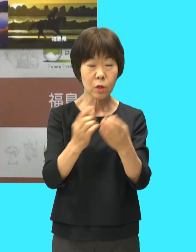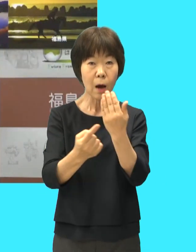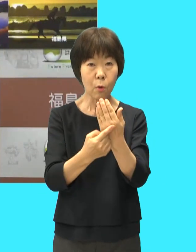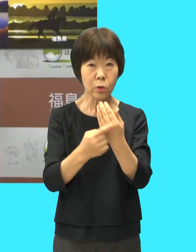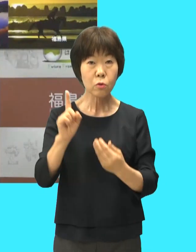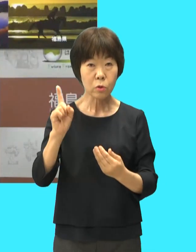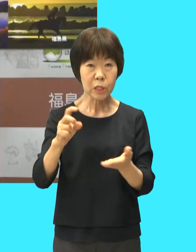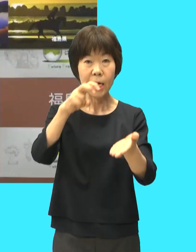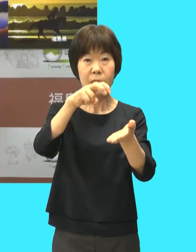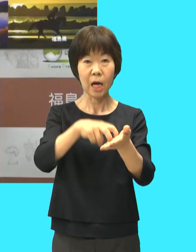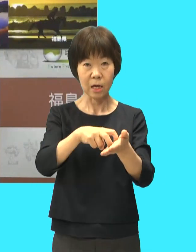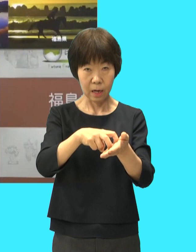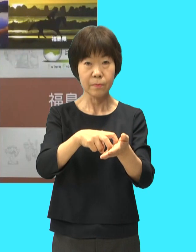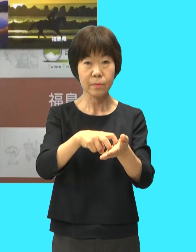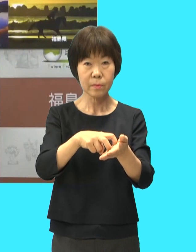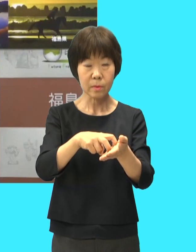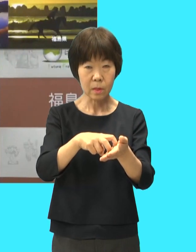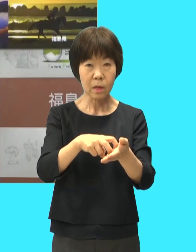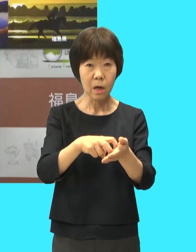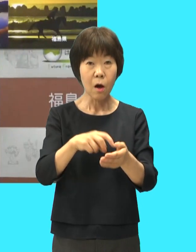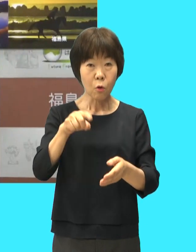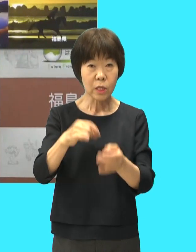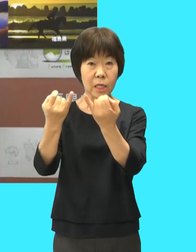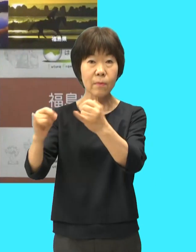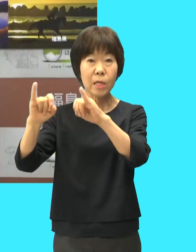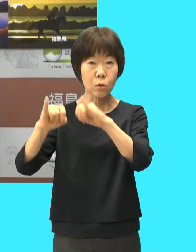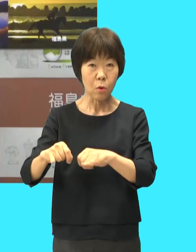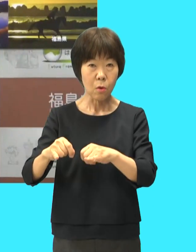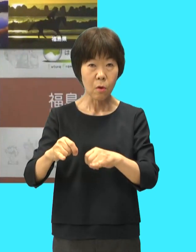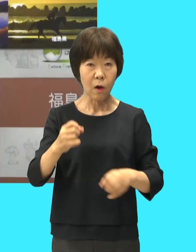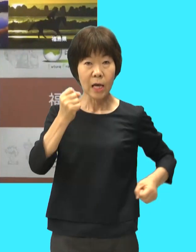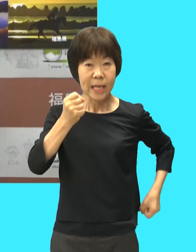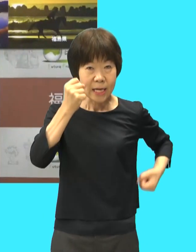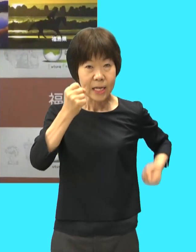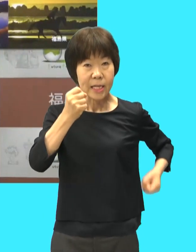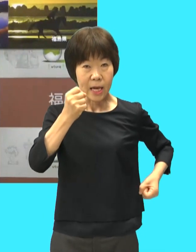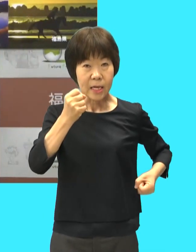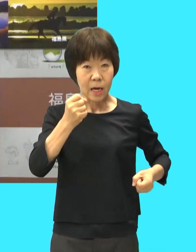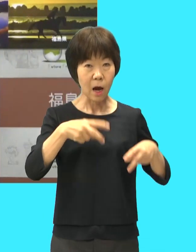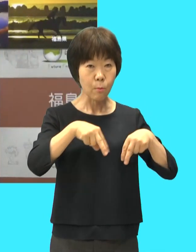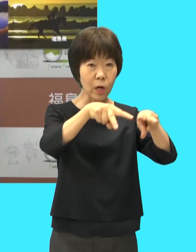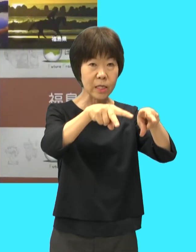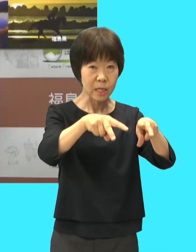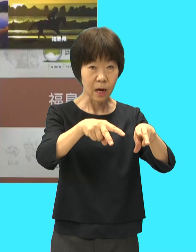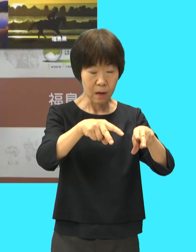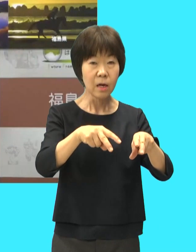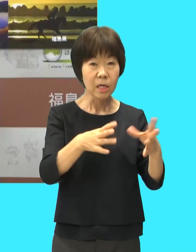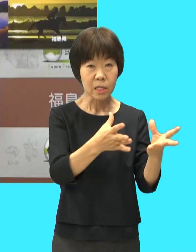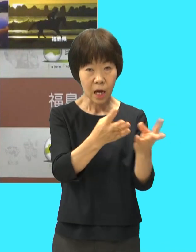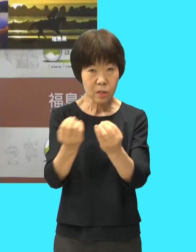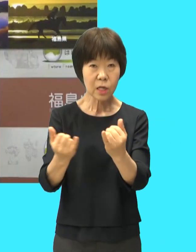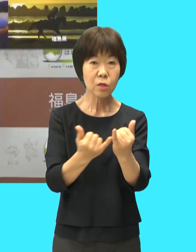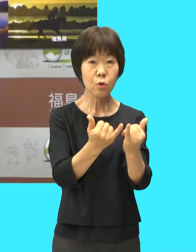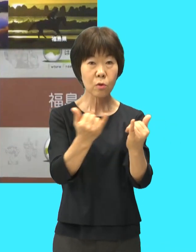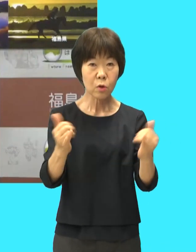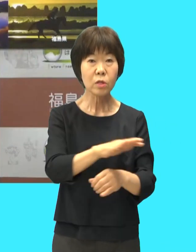つが参加でありますこうしてイベントをはじめ聖火リレーやーボランティアなど多くの県民の